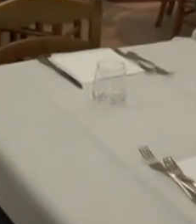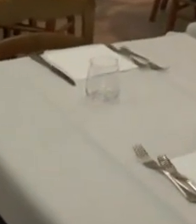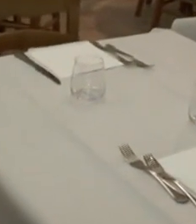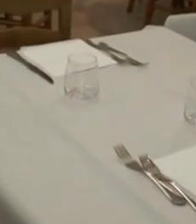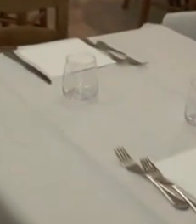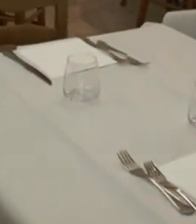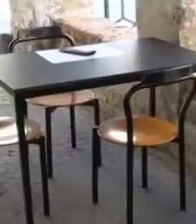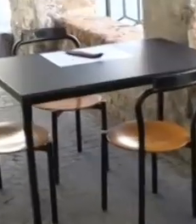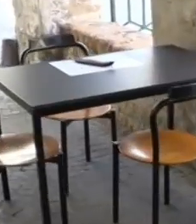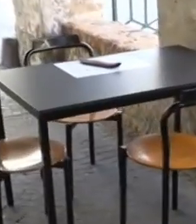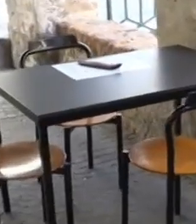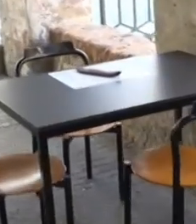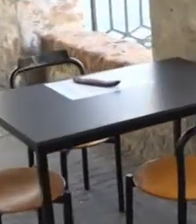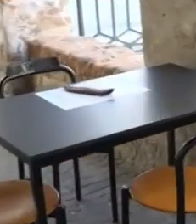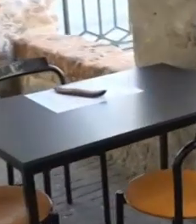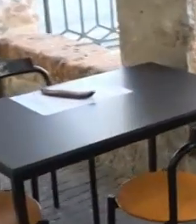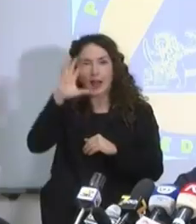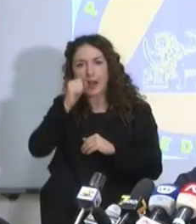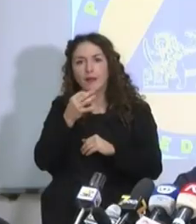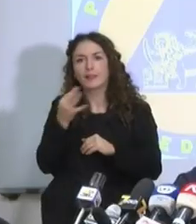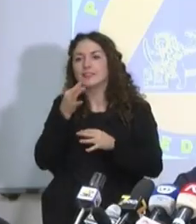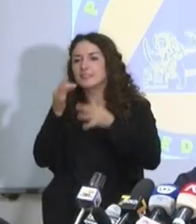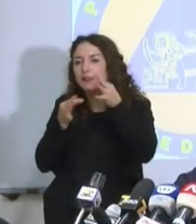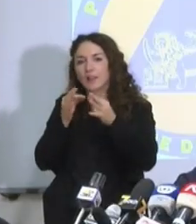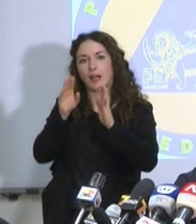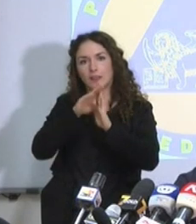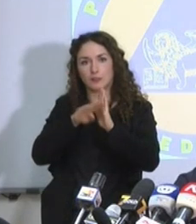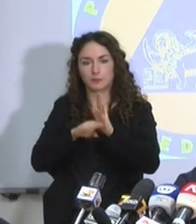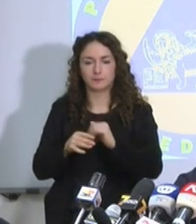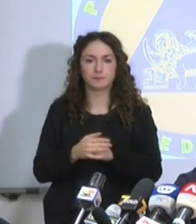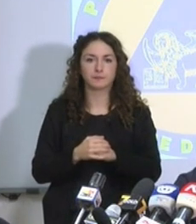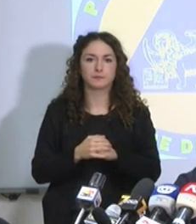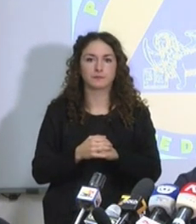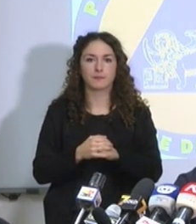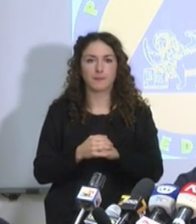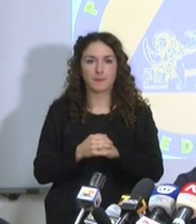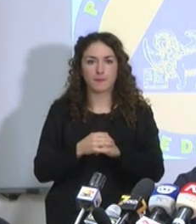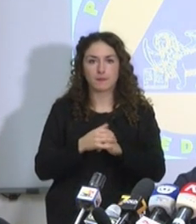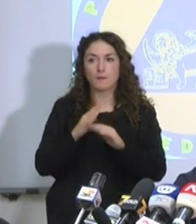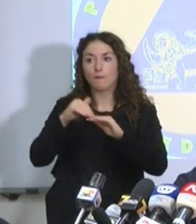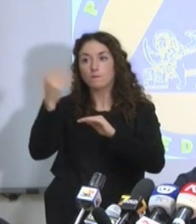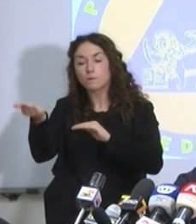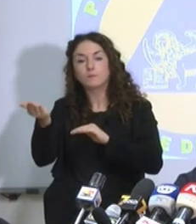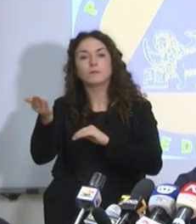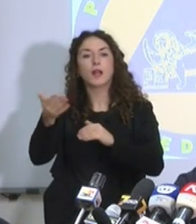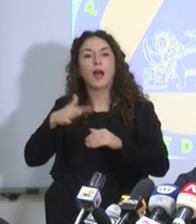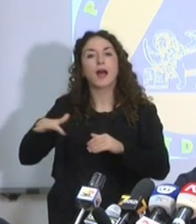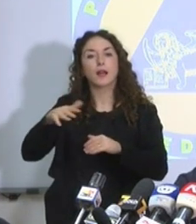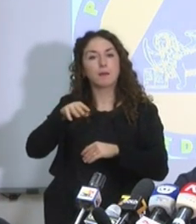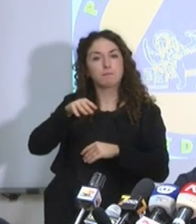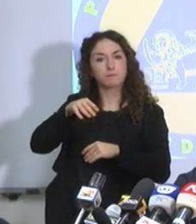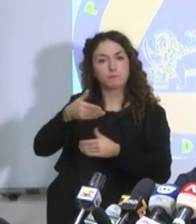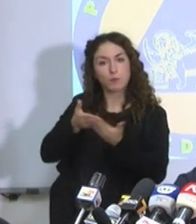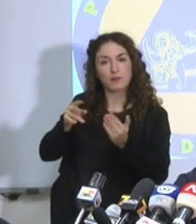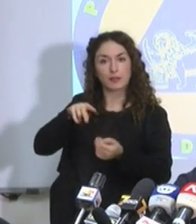seduti sia all'interno che all'esterno dei locali è vietata la consumazione alimenti e bevande all'aperto su area pubblica vale al